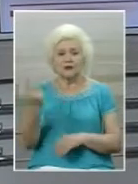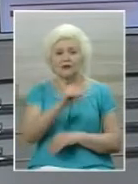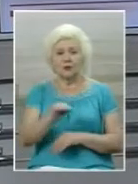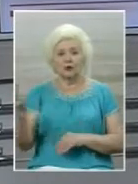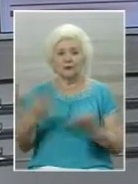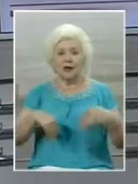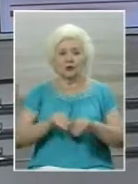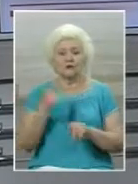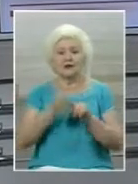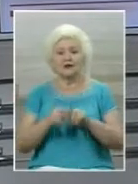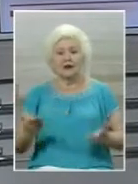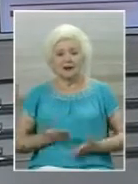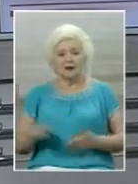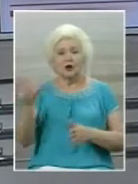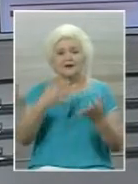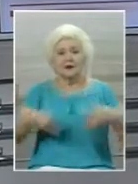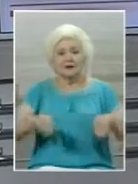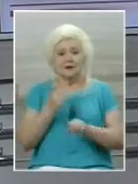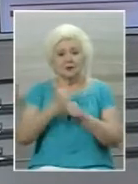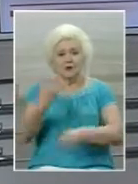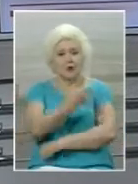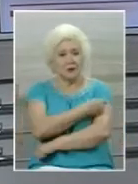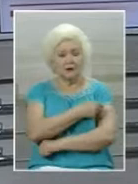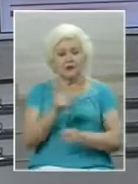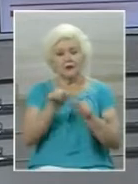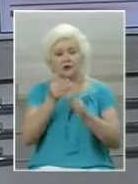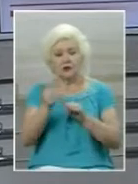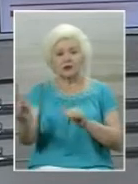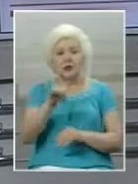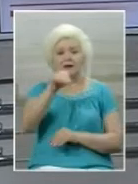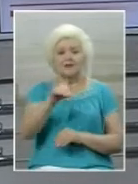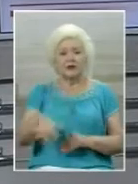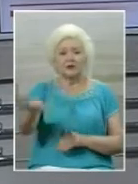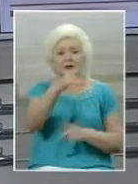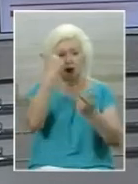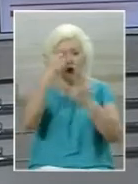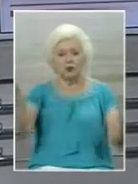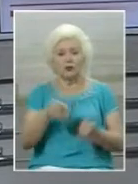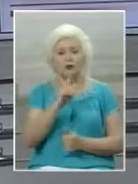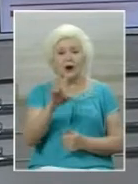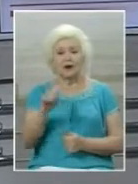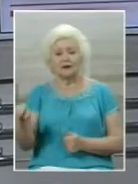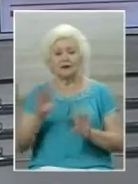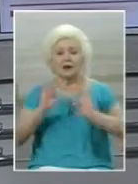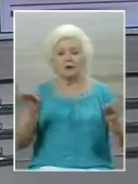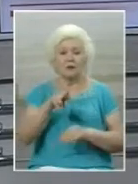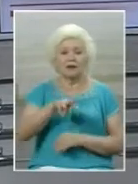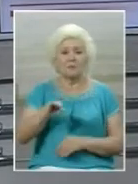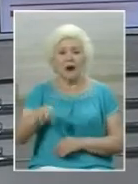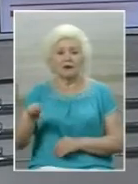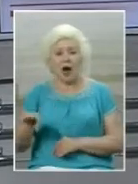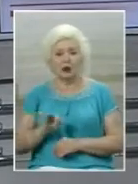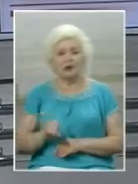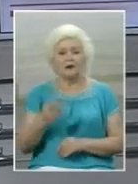мешкав. Усій сім'ї зробили щеплення. Зараз частково у Таврійському мікрорайоні оголошено карантин, розповіла нам Марина Малахова